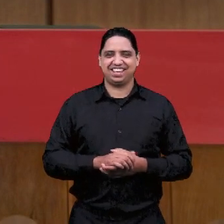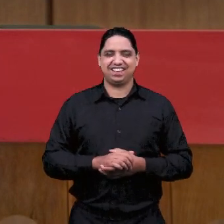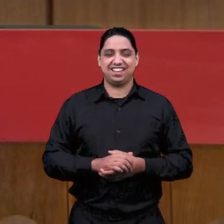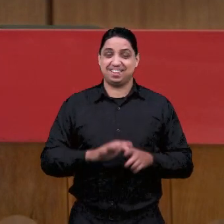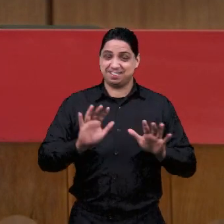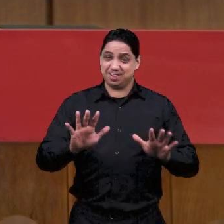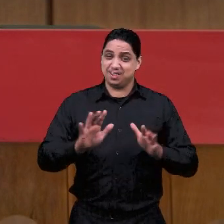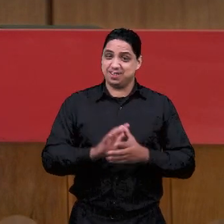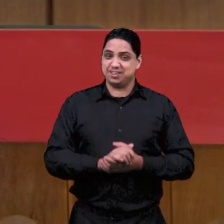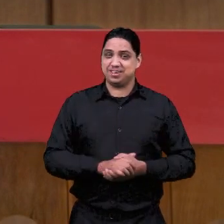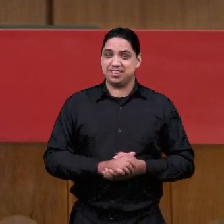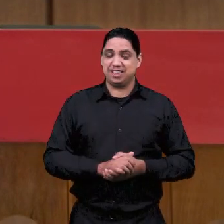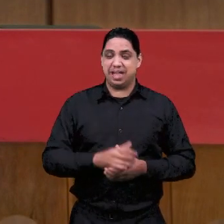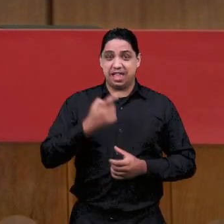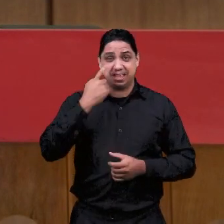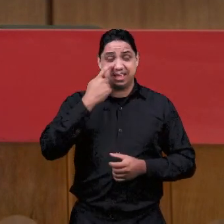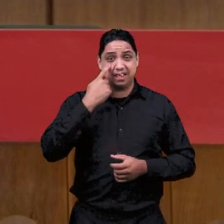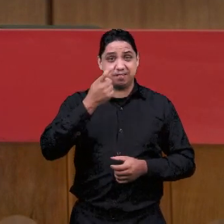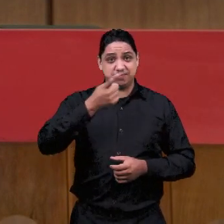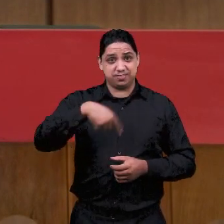Ce que nous vivons,